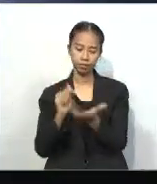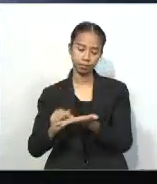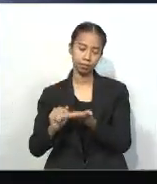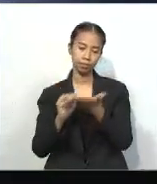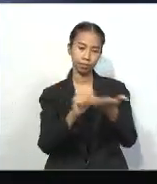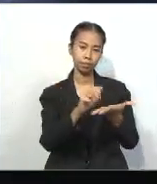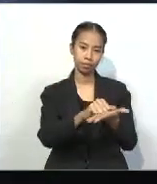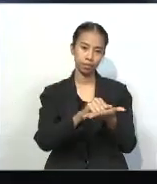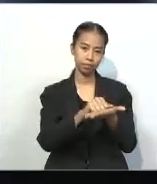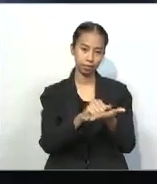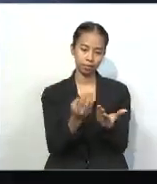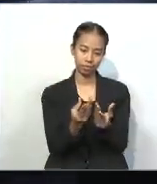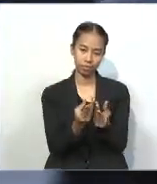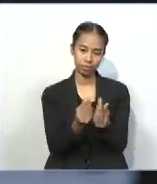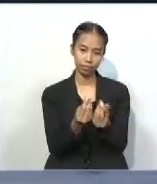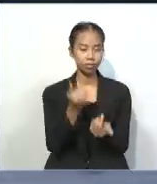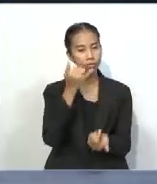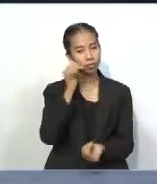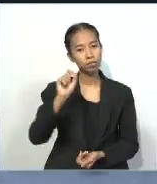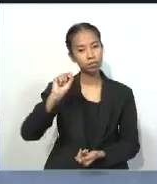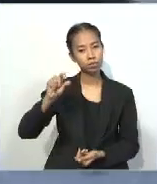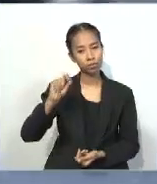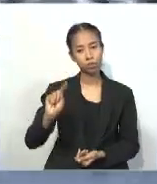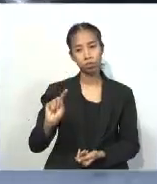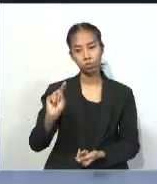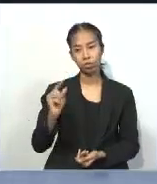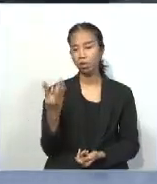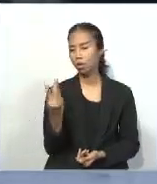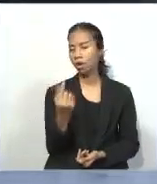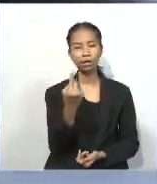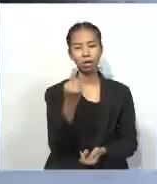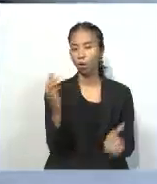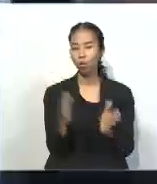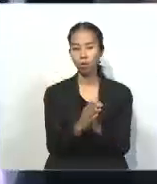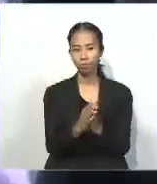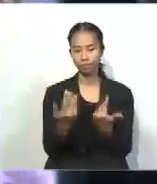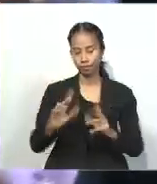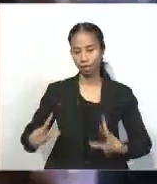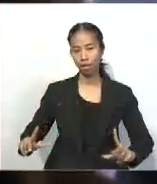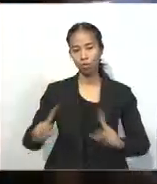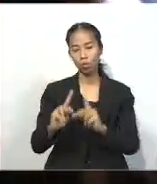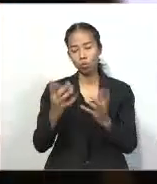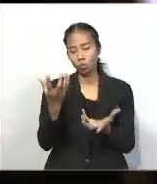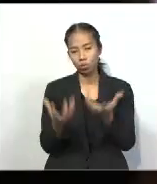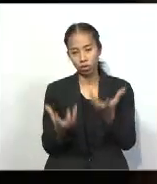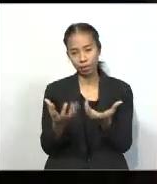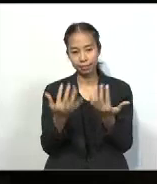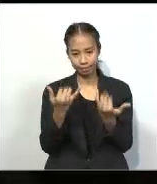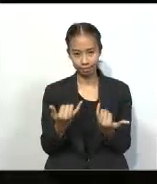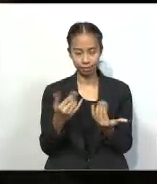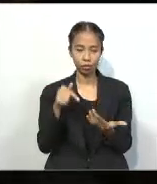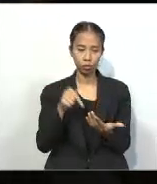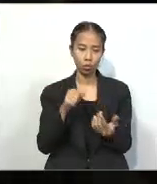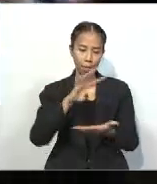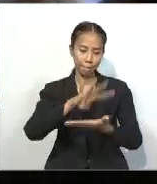ให้มีบริการเลขหมายโทรศัพท์ฉุกเฉินแห่งชาติหมายเลขเดียวกระทรวงยุติธรรมเสนอรายงานผลการดำเนินการปรับ